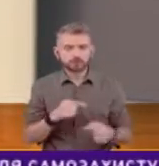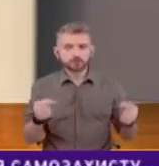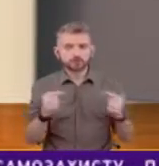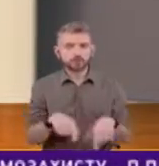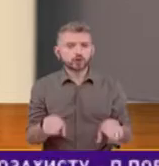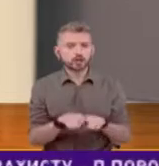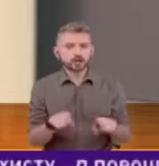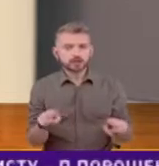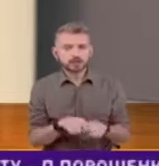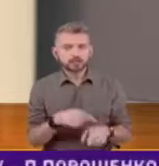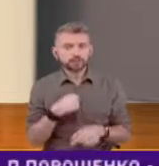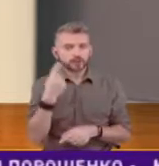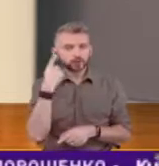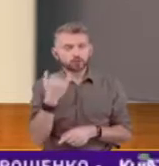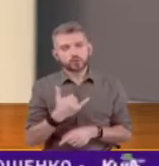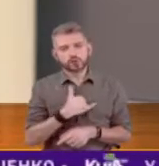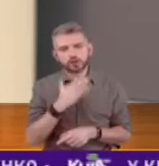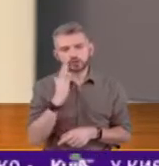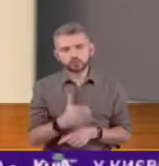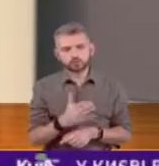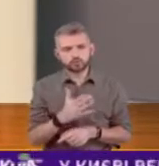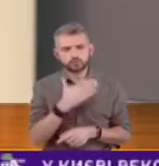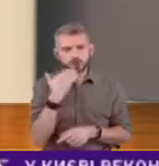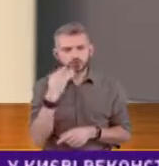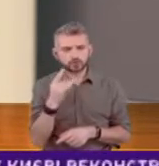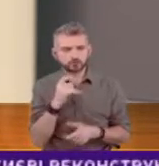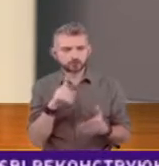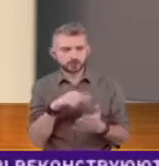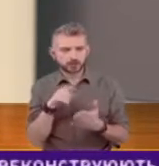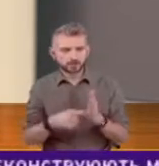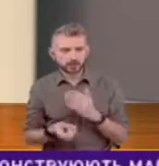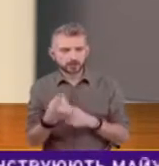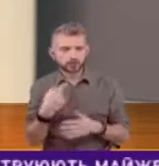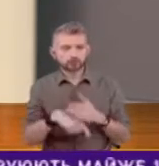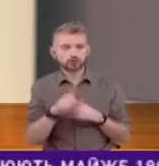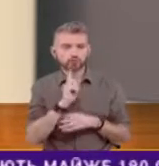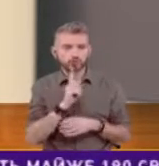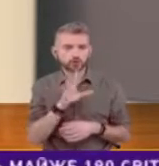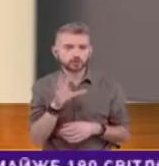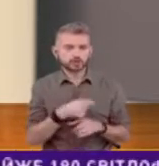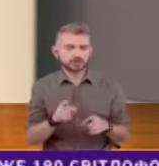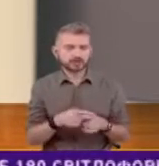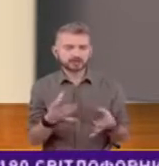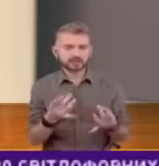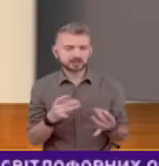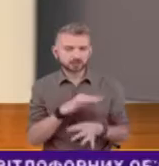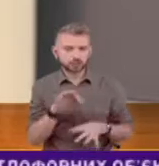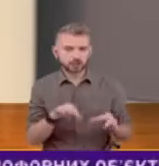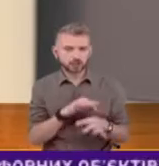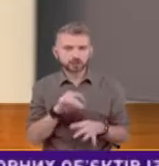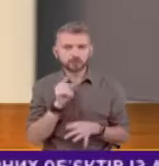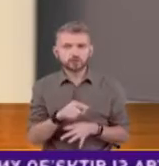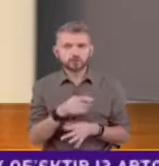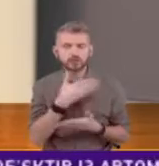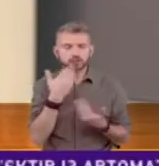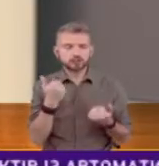те саме, я думаю, що і у нас будуть ще неодноразові питання, тому що поки що це все сирий проєкт. Воно не